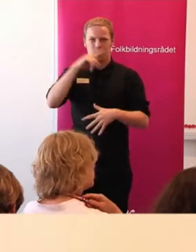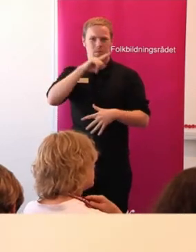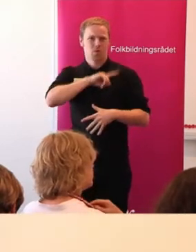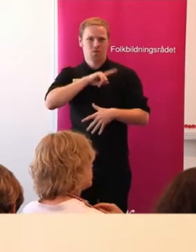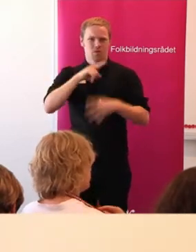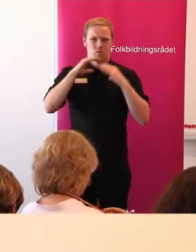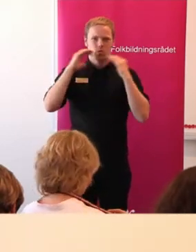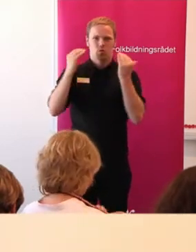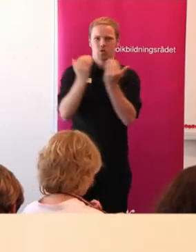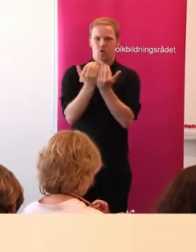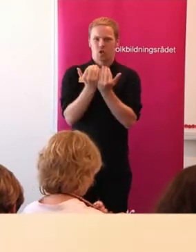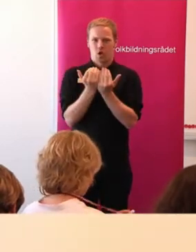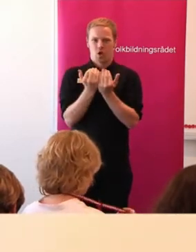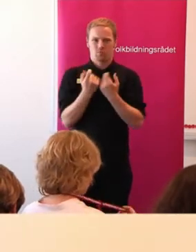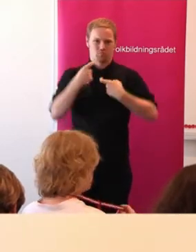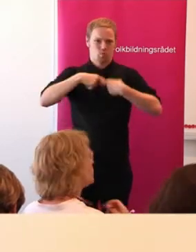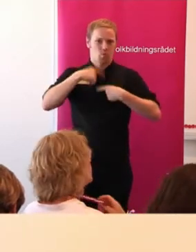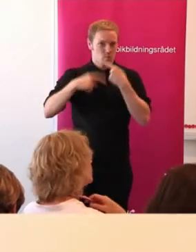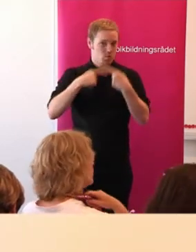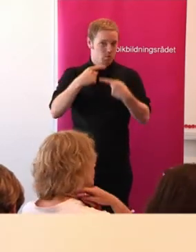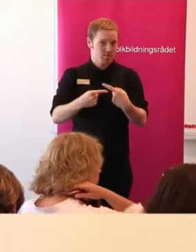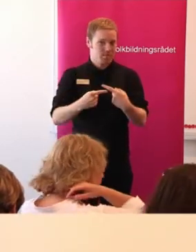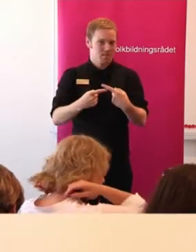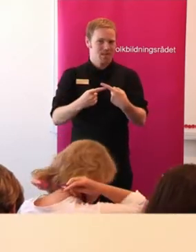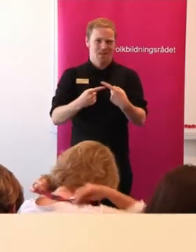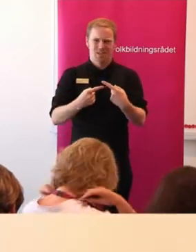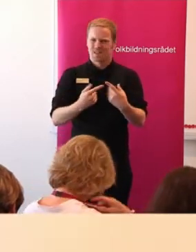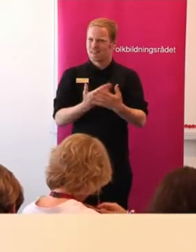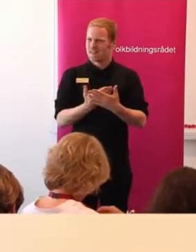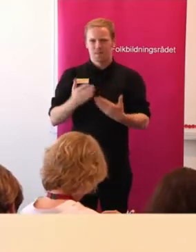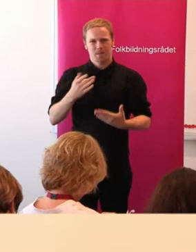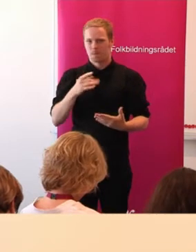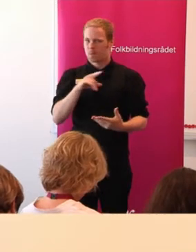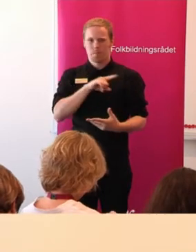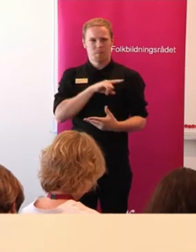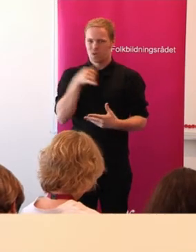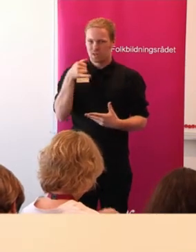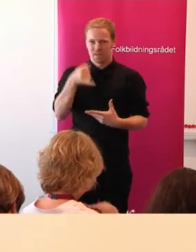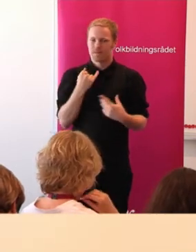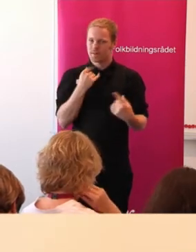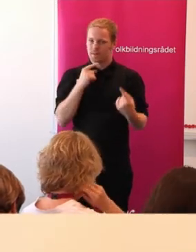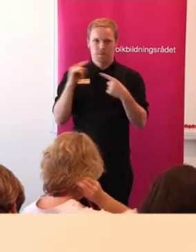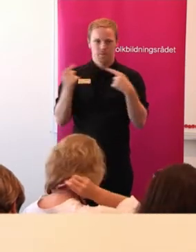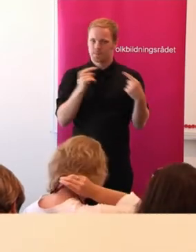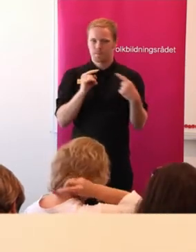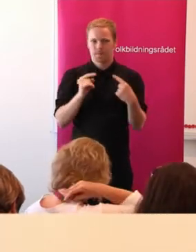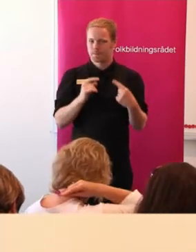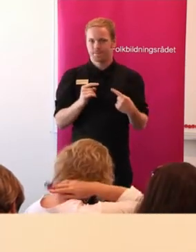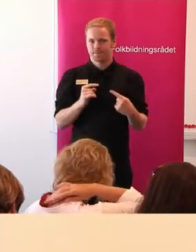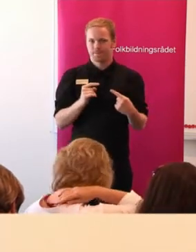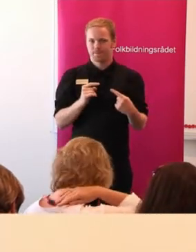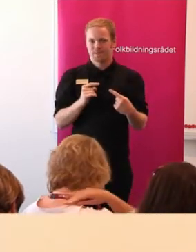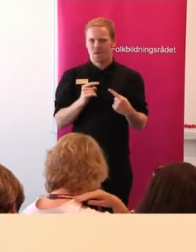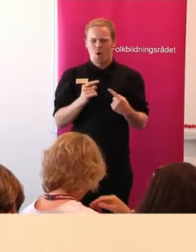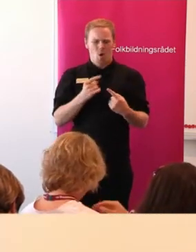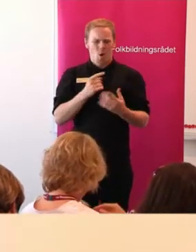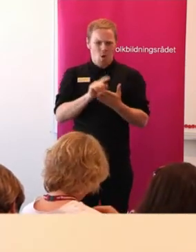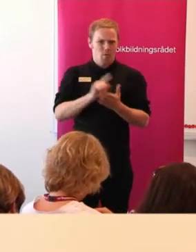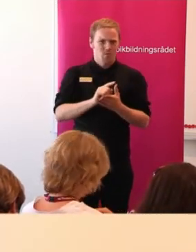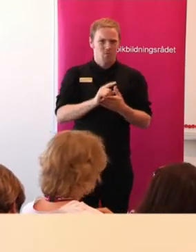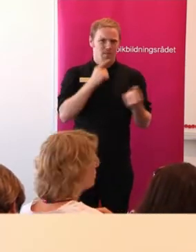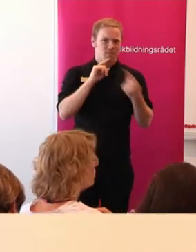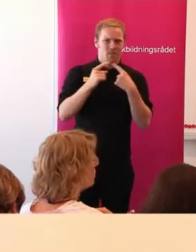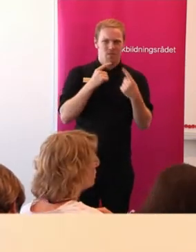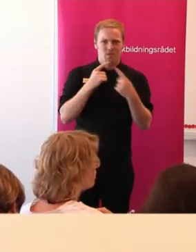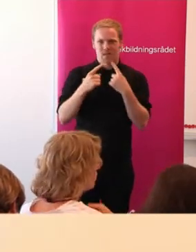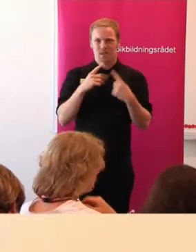utveckling överhuvudtaget. Som man faktiskt inte har pratat så himla mycket om innan egentligen. Pratat rätt så mycket om den ekologiska